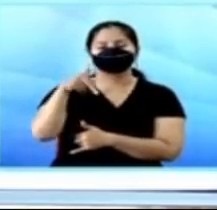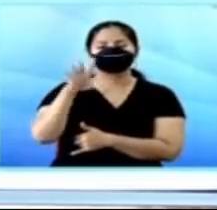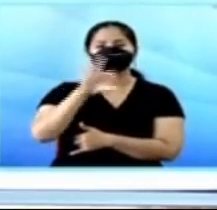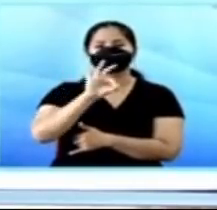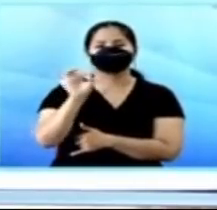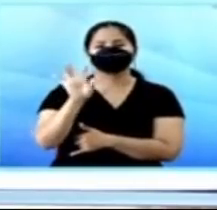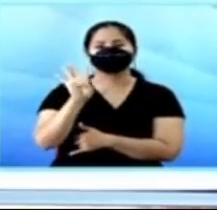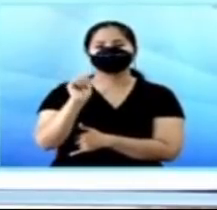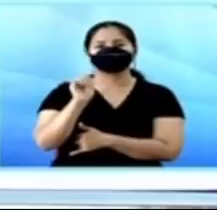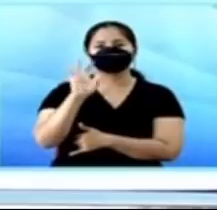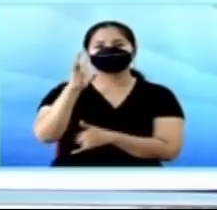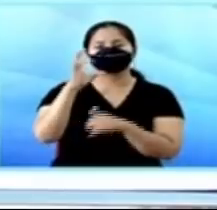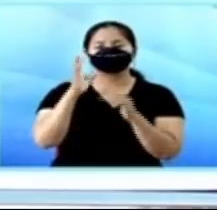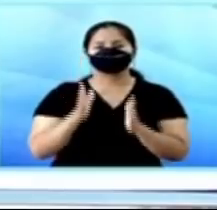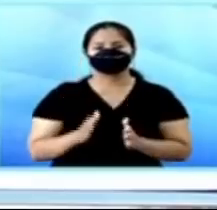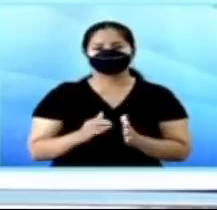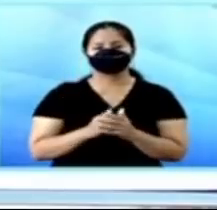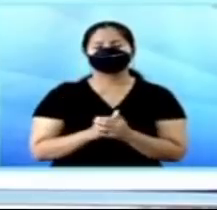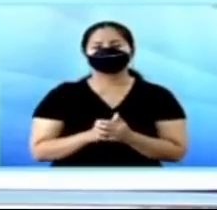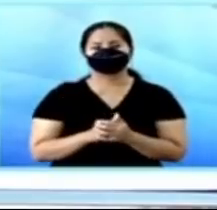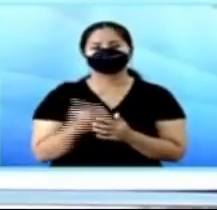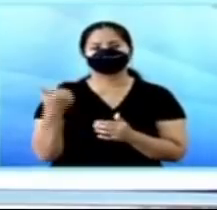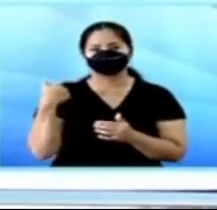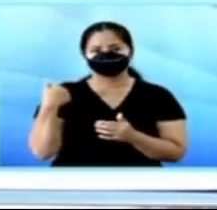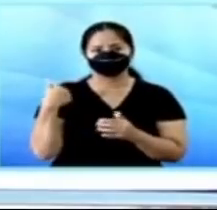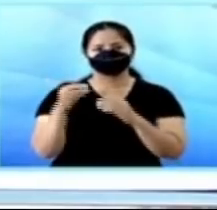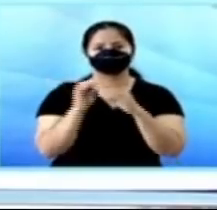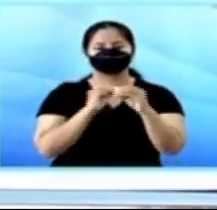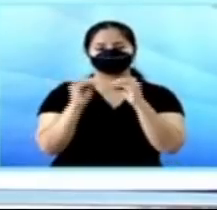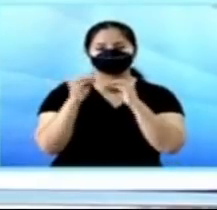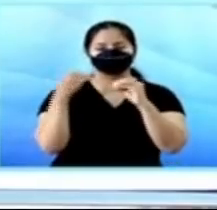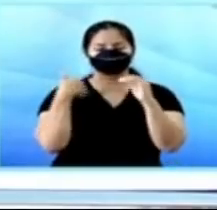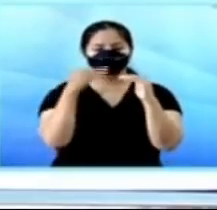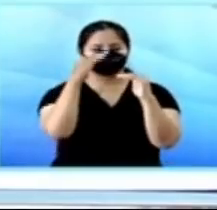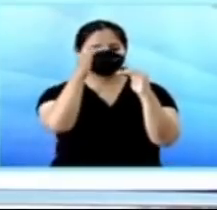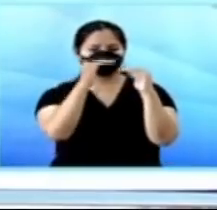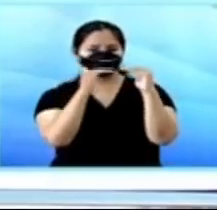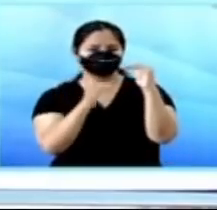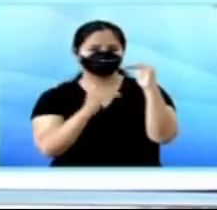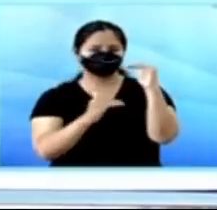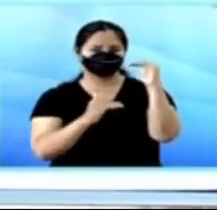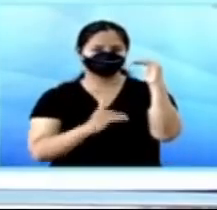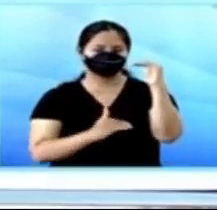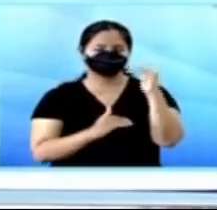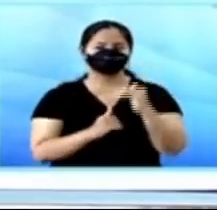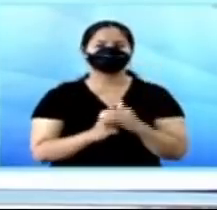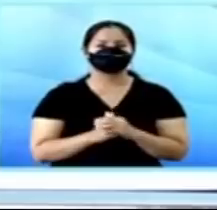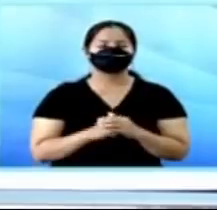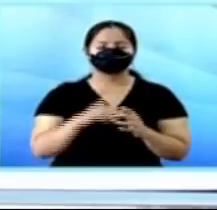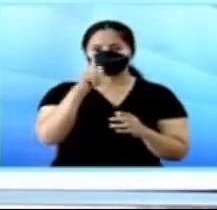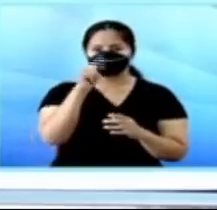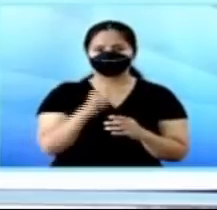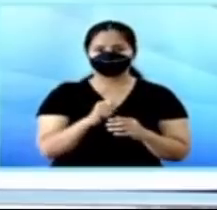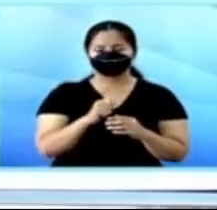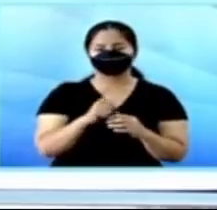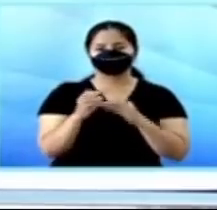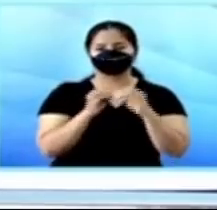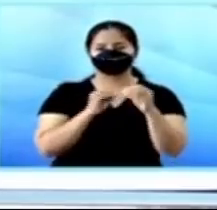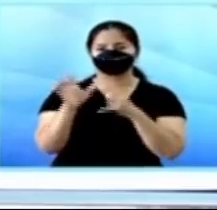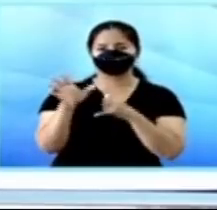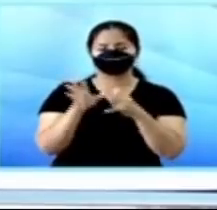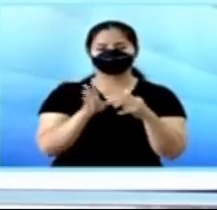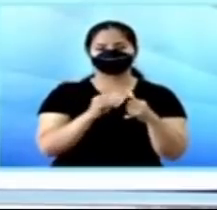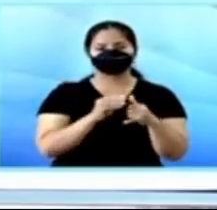349,947 คนก็ซึ่งถือว่าเป็นตัวเลขที่ว่ามีทะเอียงลดลงนะแต่ตัวเลขติดเชื้อสะสมก็ยังสูงถึ